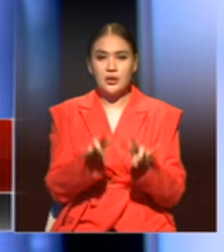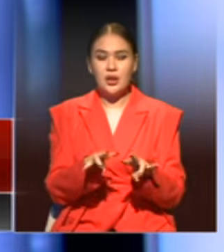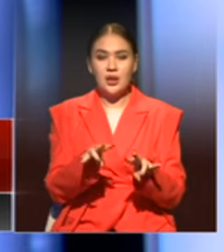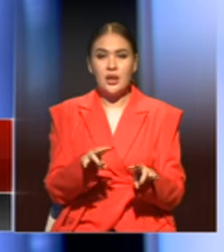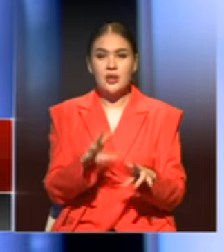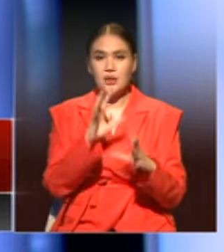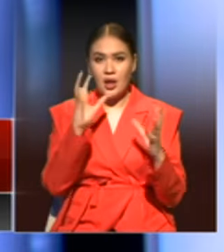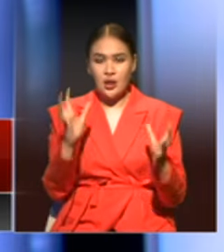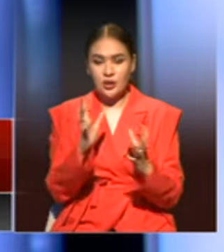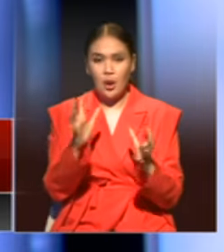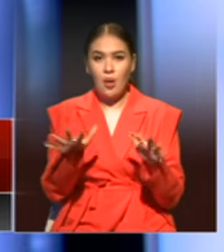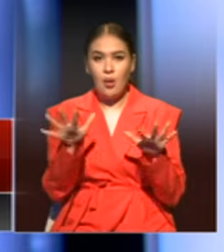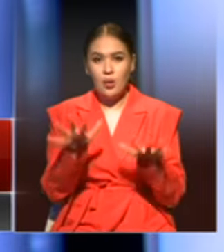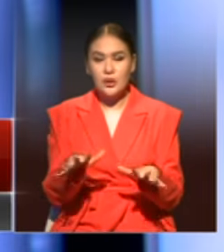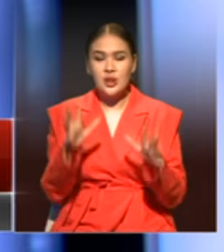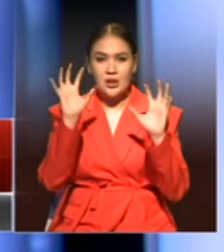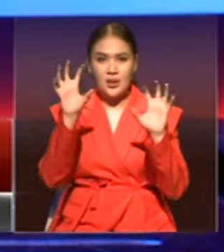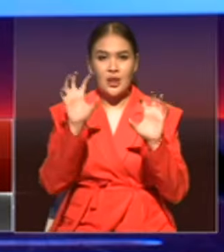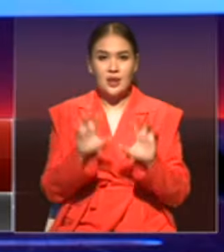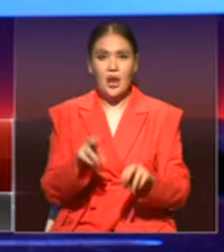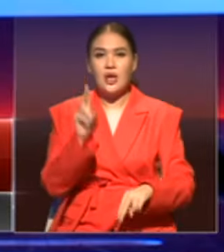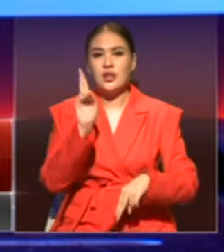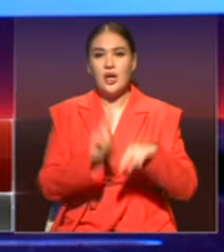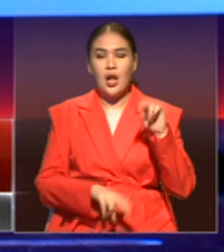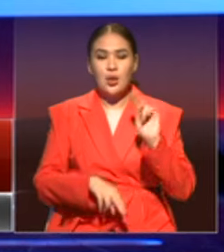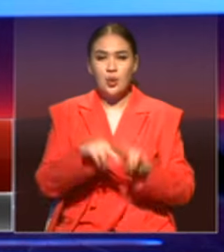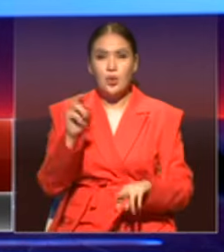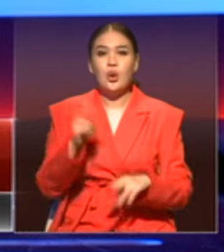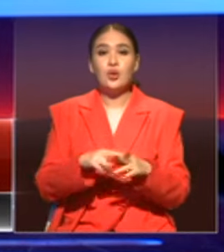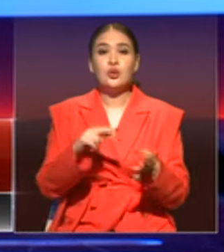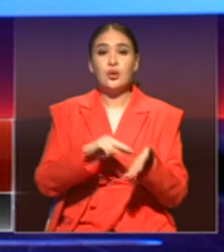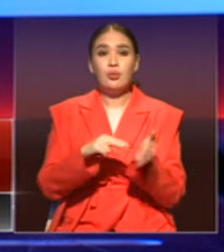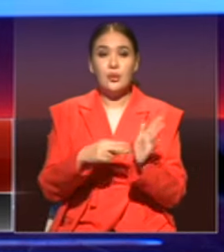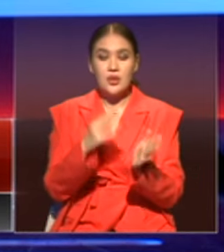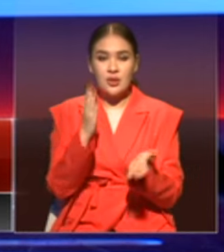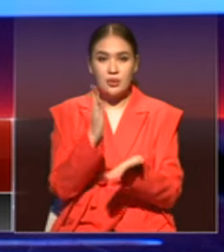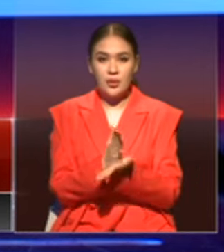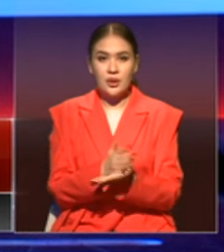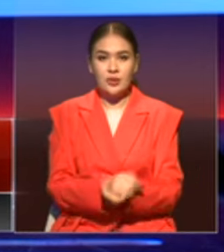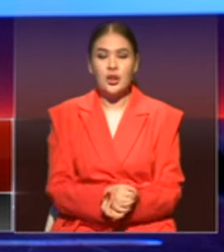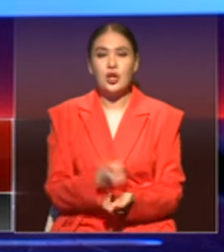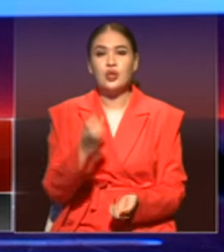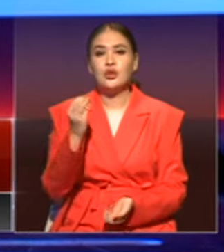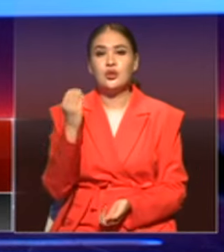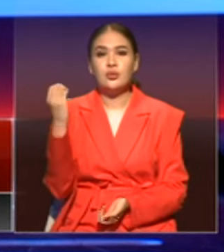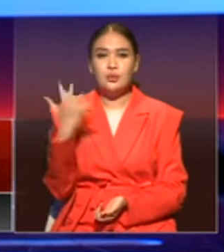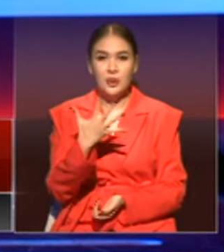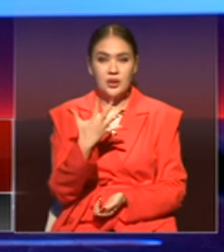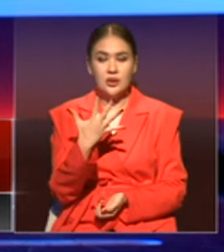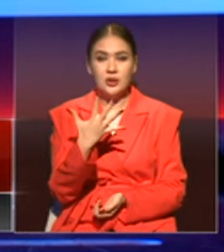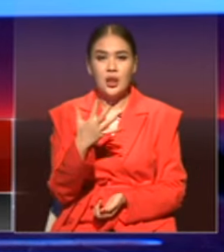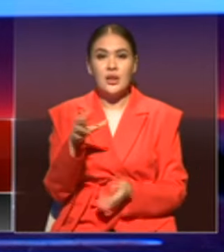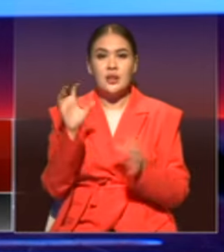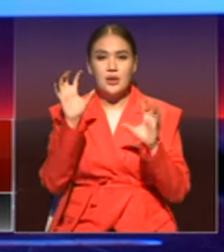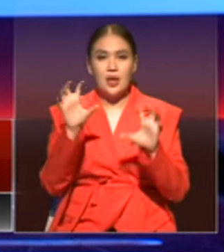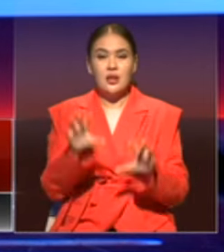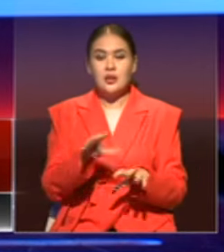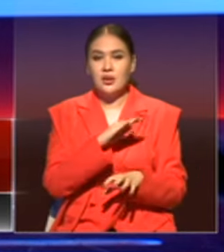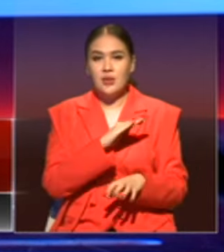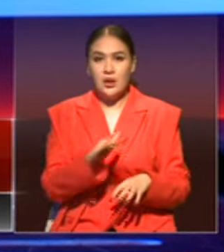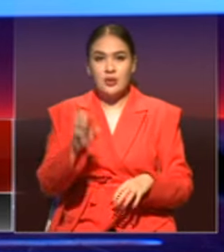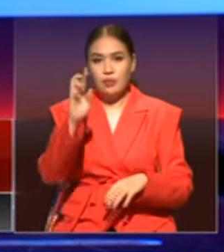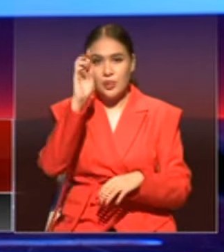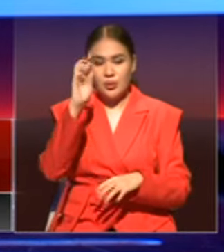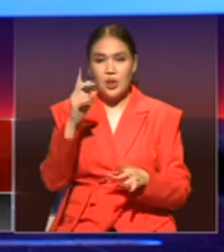сақтау орындарын заңда салу жобасы қарастырылған. Сонымен қатар 5 осы заңсыз бейберекет